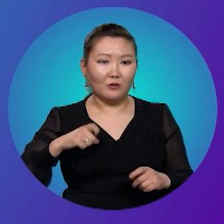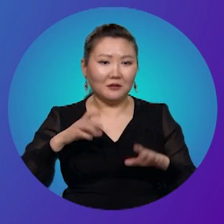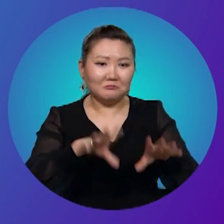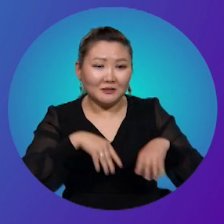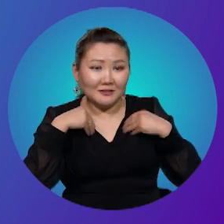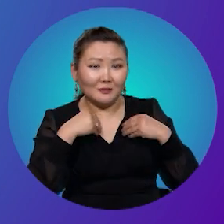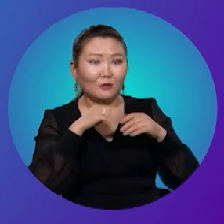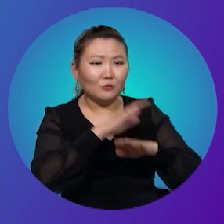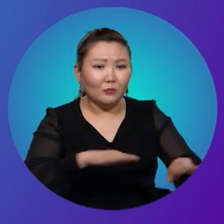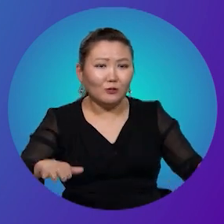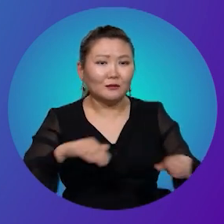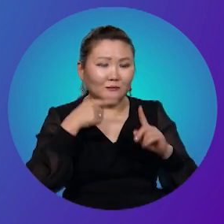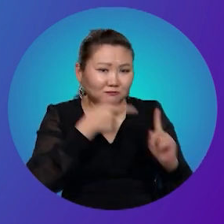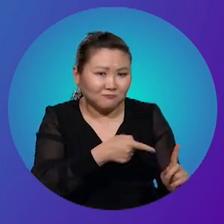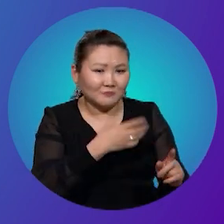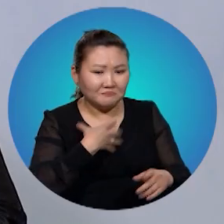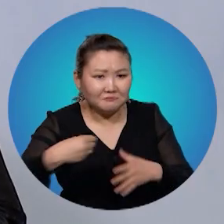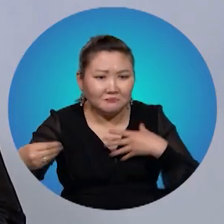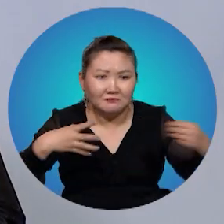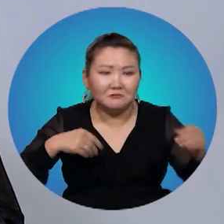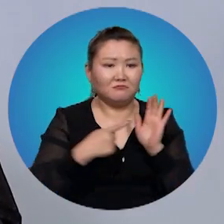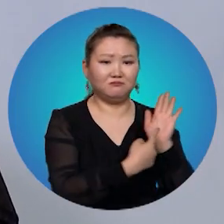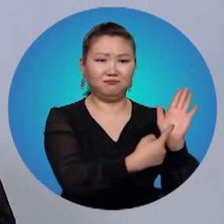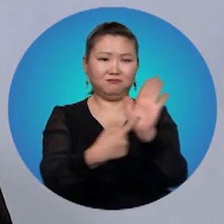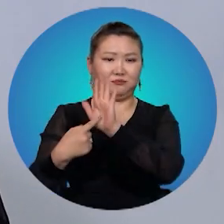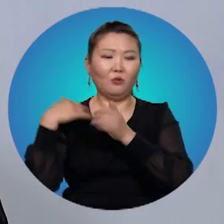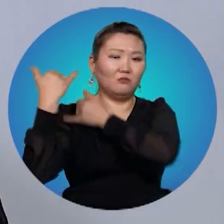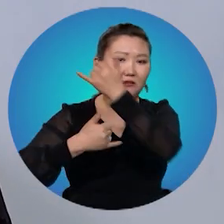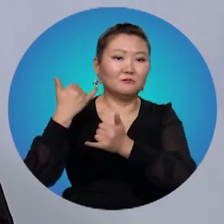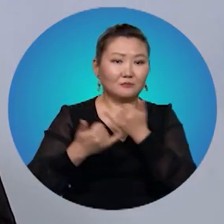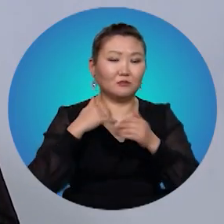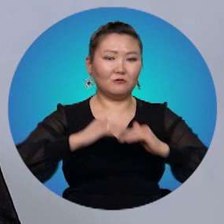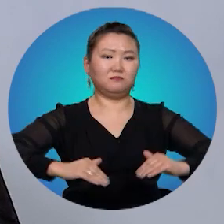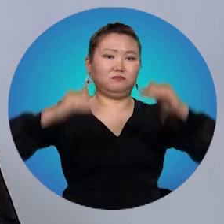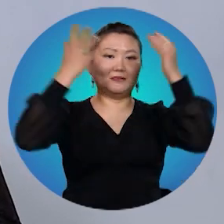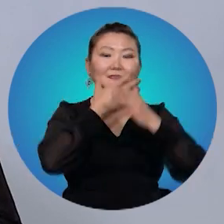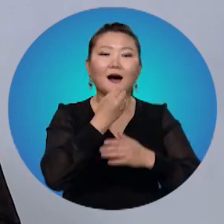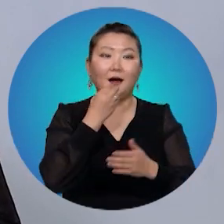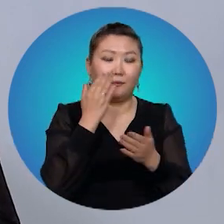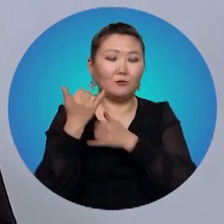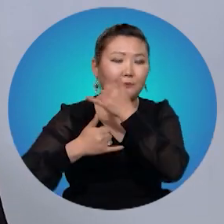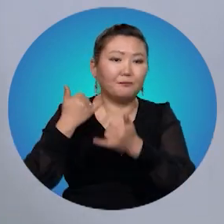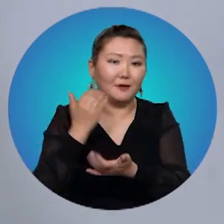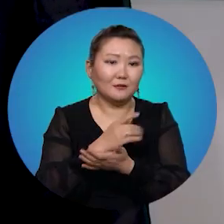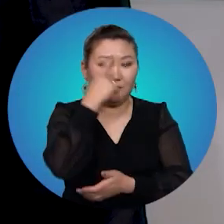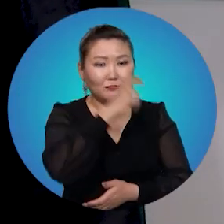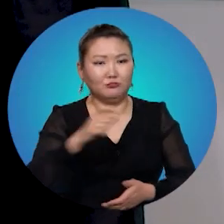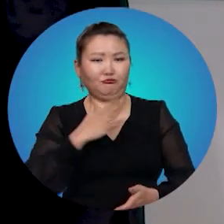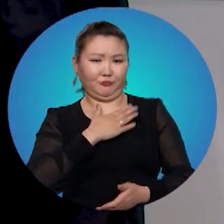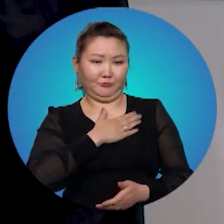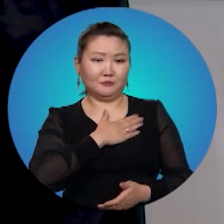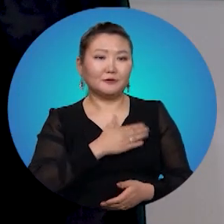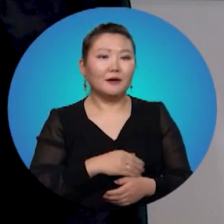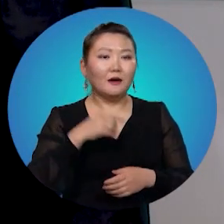үр хүүхдтэй өөрийн биеэр үлгэрлэн ингэж уламжлан хүмүүжүүлж ирсэн ийм сайхан уламжлалттай ар төмөр юм байна. Энэ